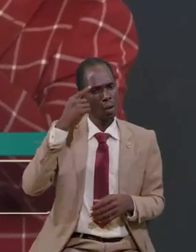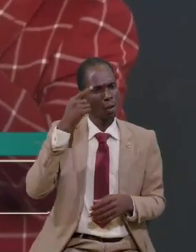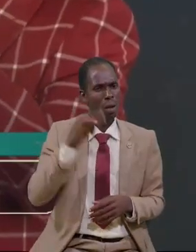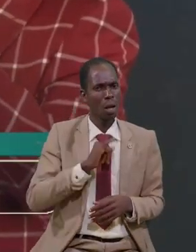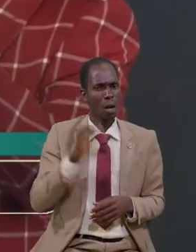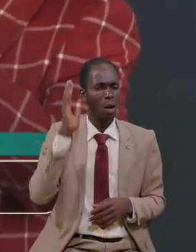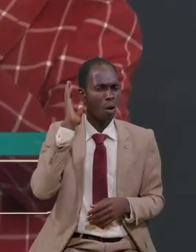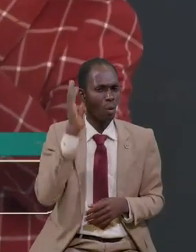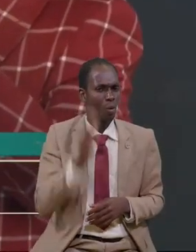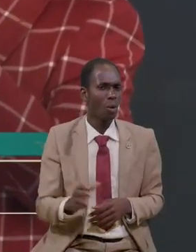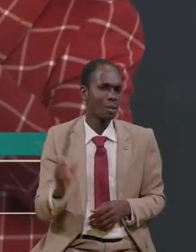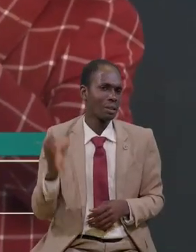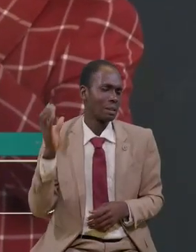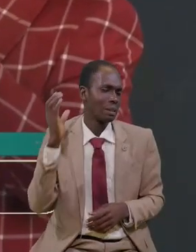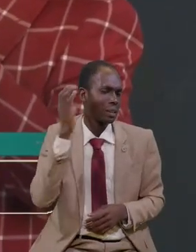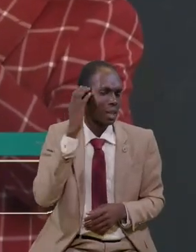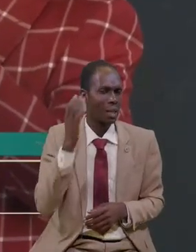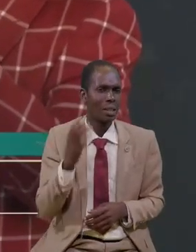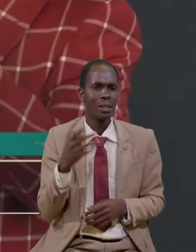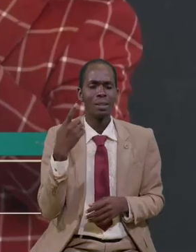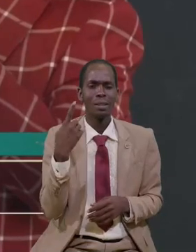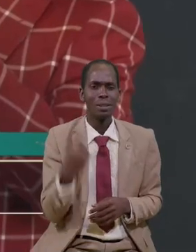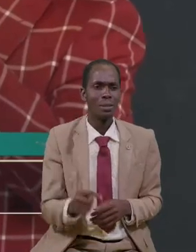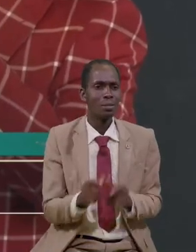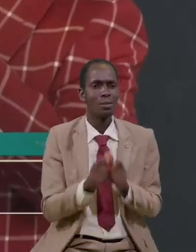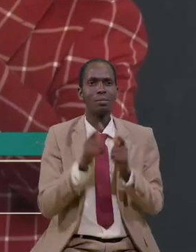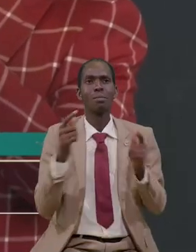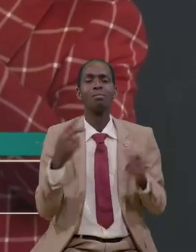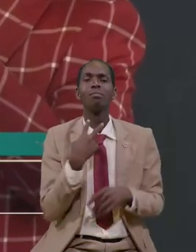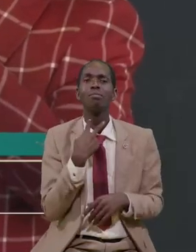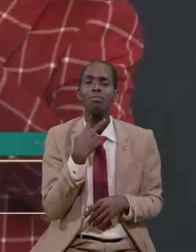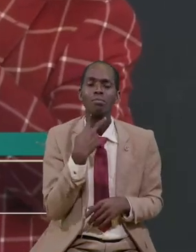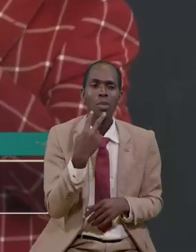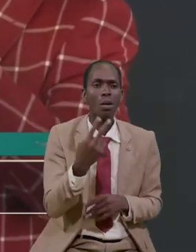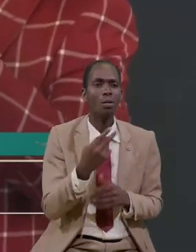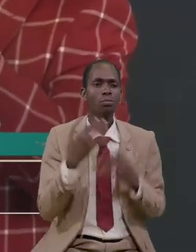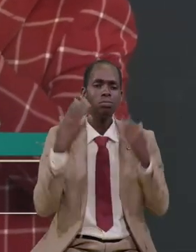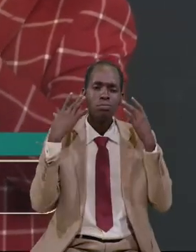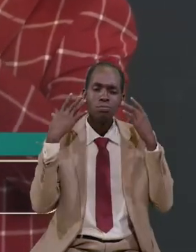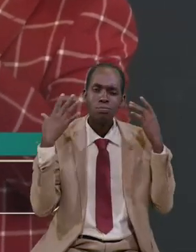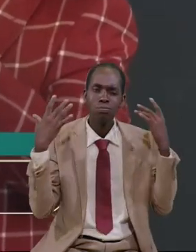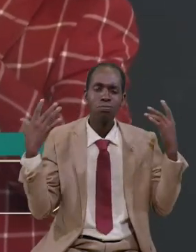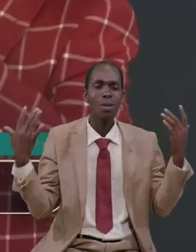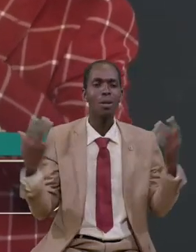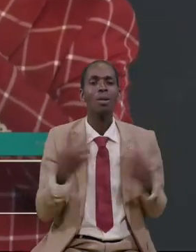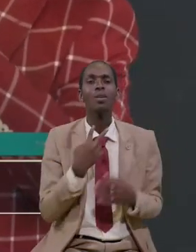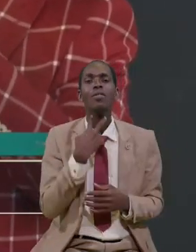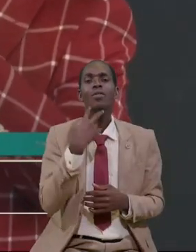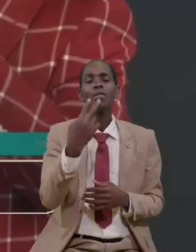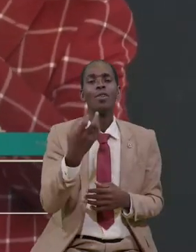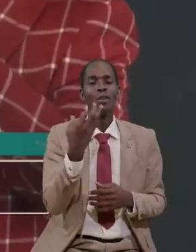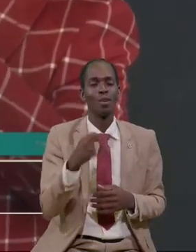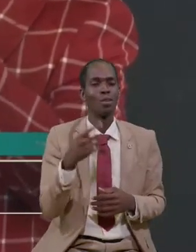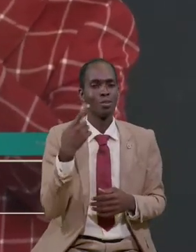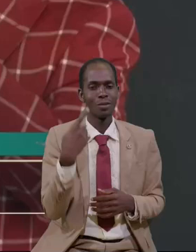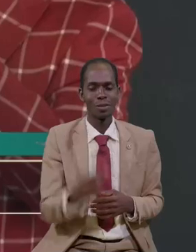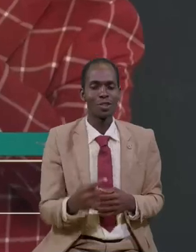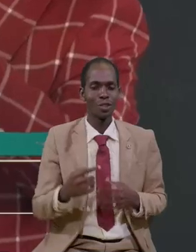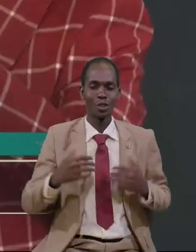J'entendais que je vais entendre les voix sonores de mes